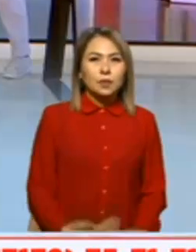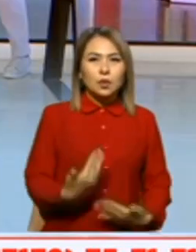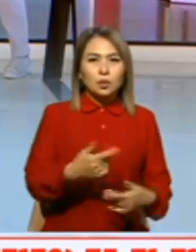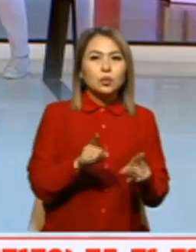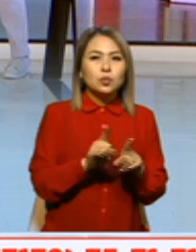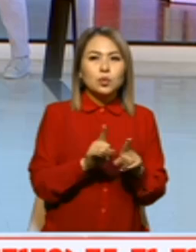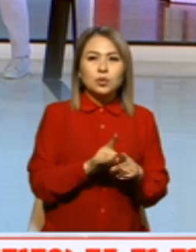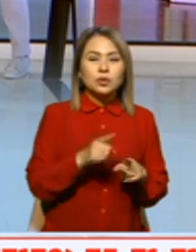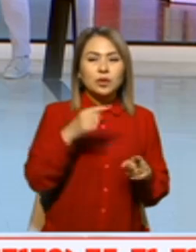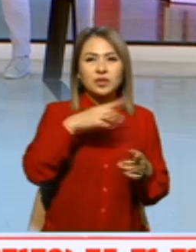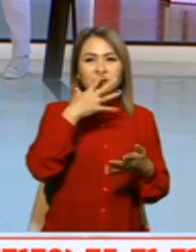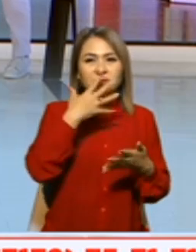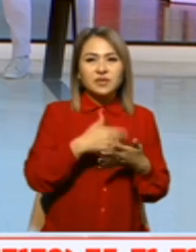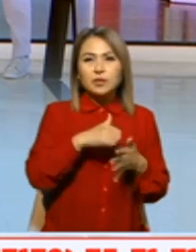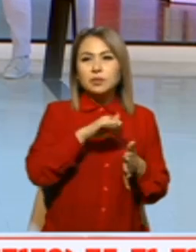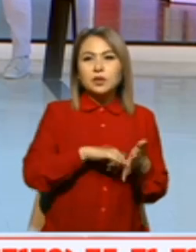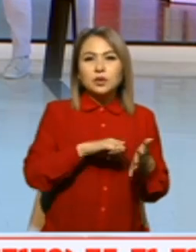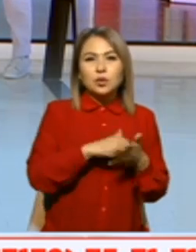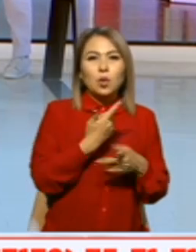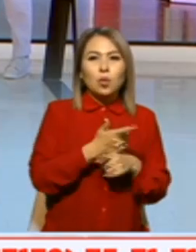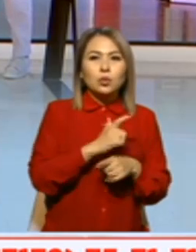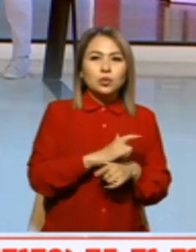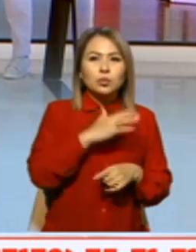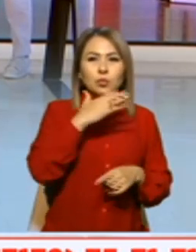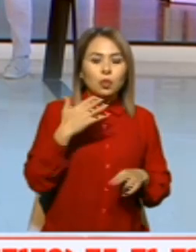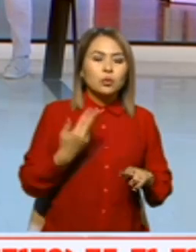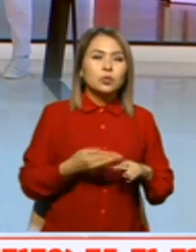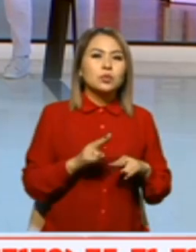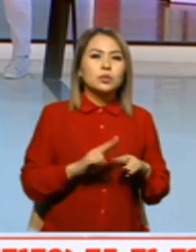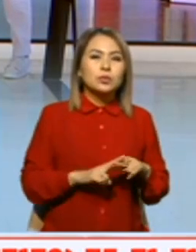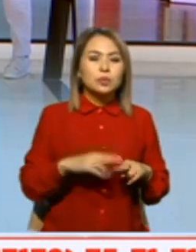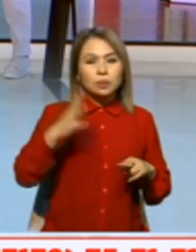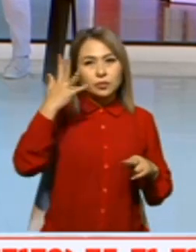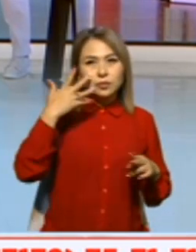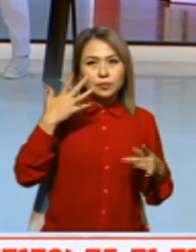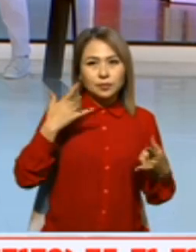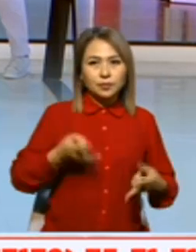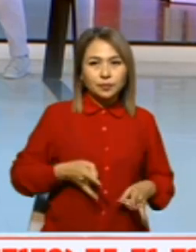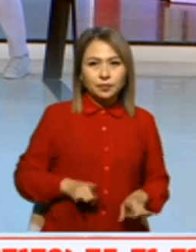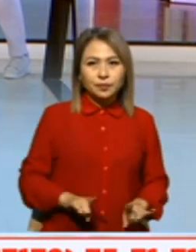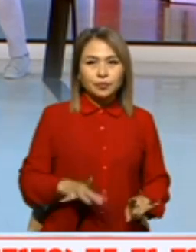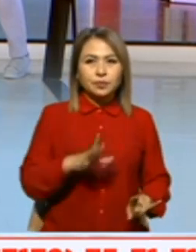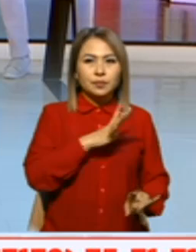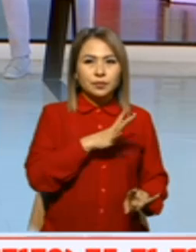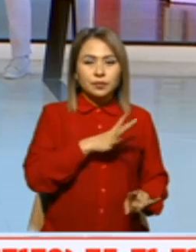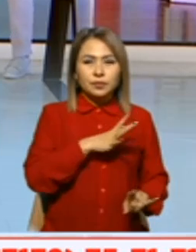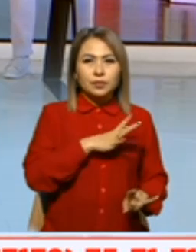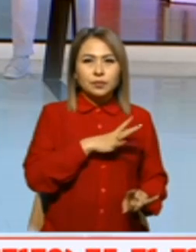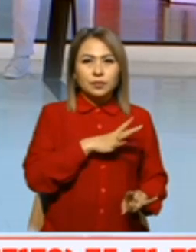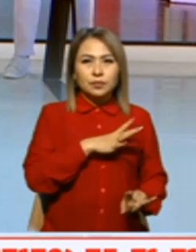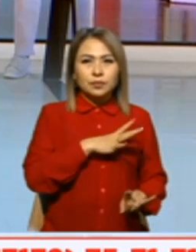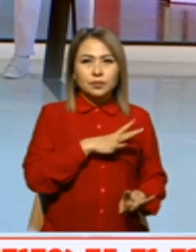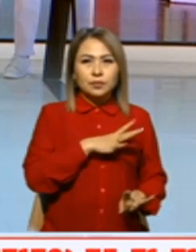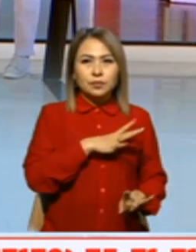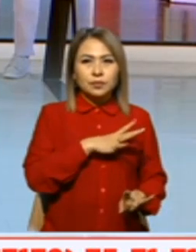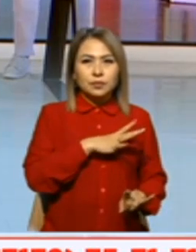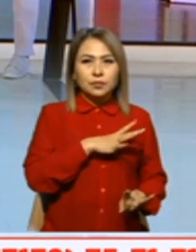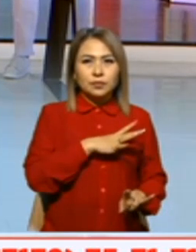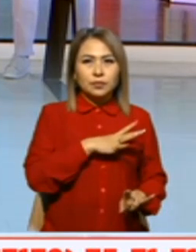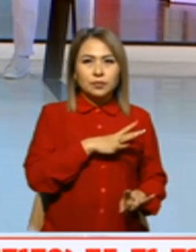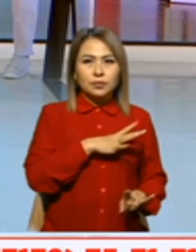қой. Себептер өте көп. Сондықтан да олар туғаннан кейінгі жағдайда да болуы мүмкін. Бала